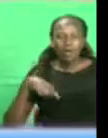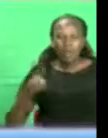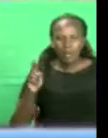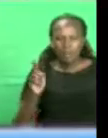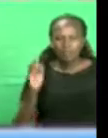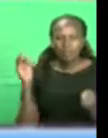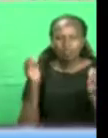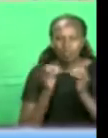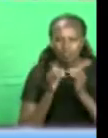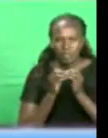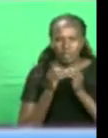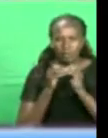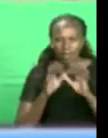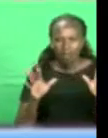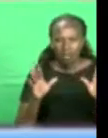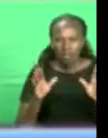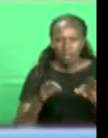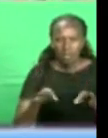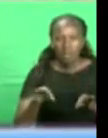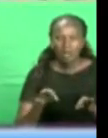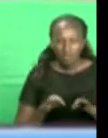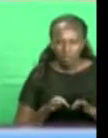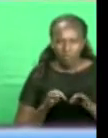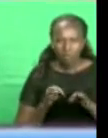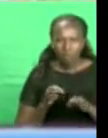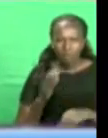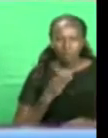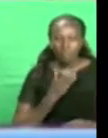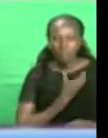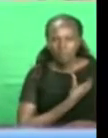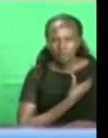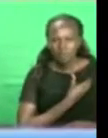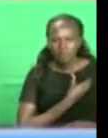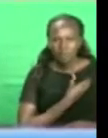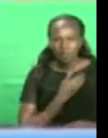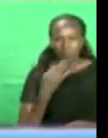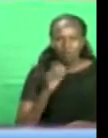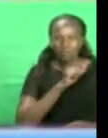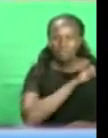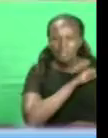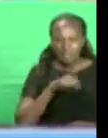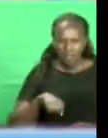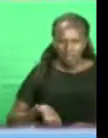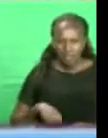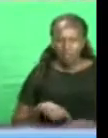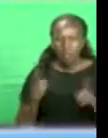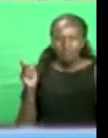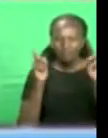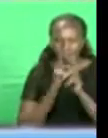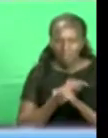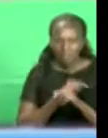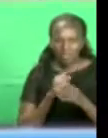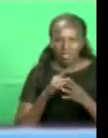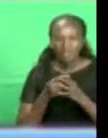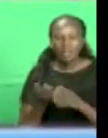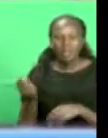na Public Accounts Committee ya Senate. Akimalizana na yeye, akuje